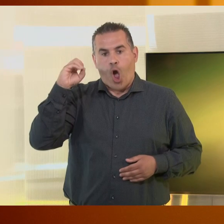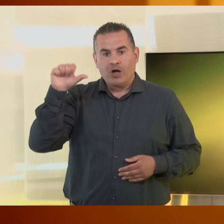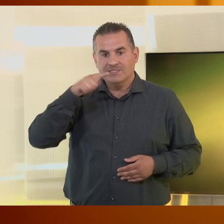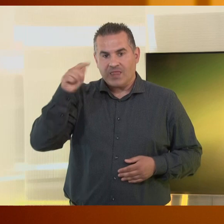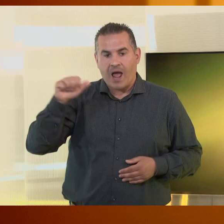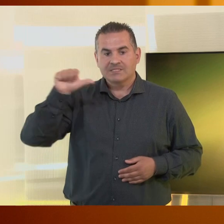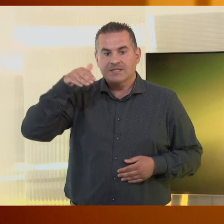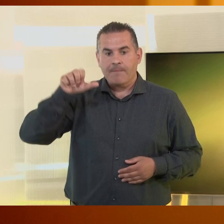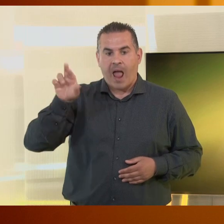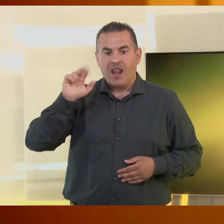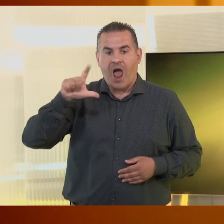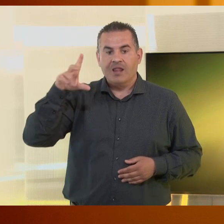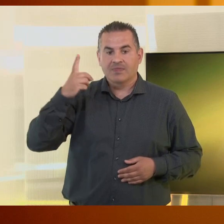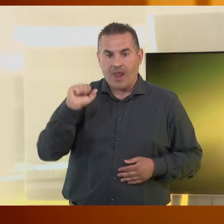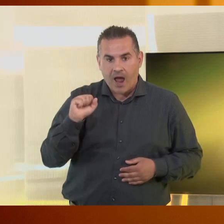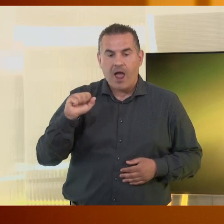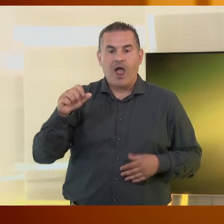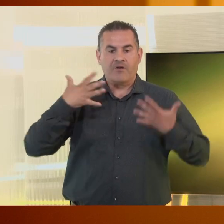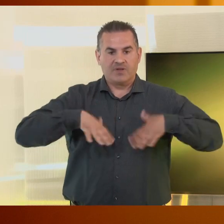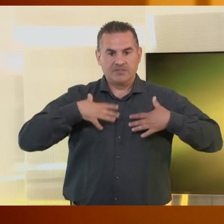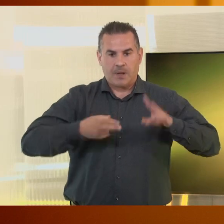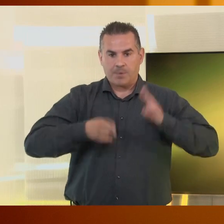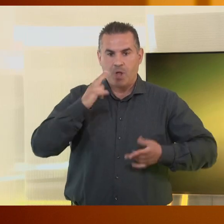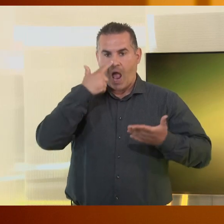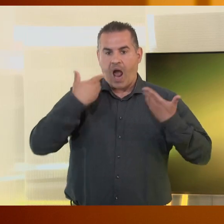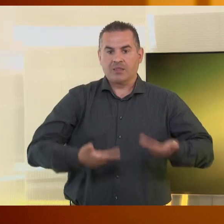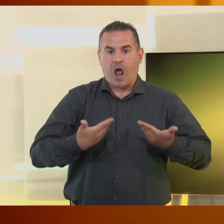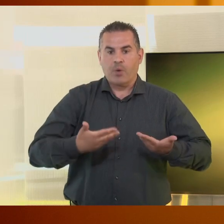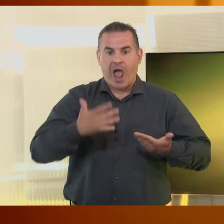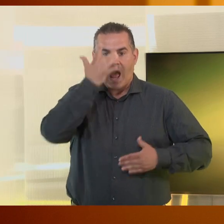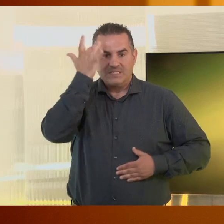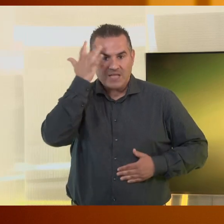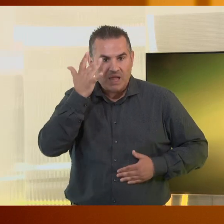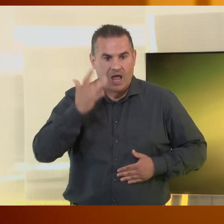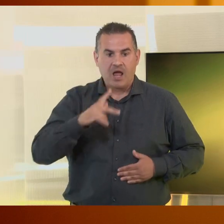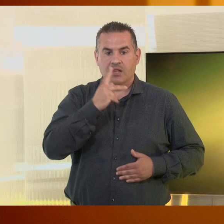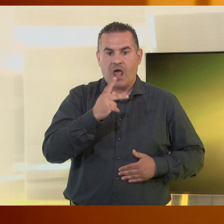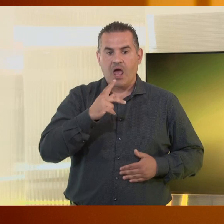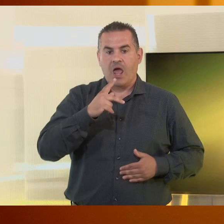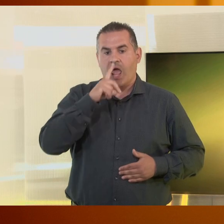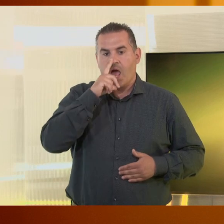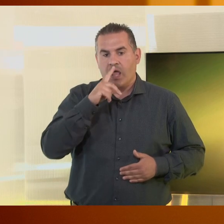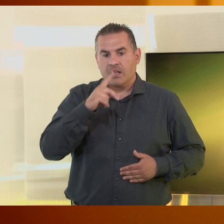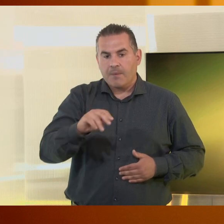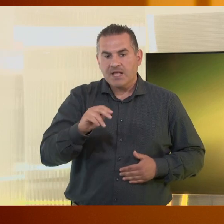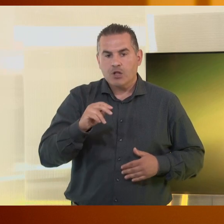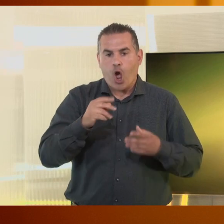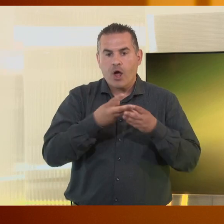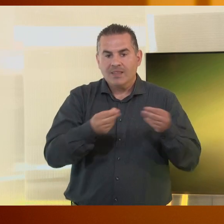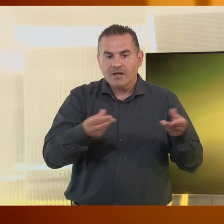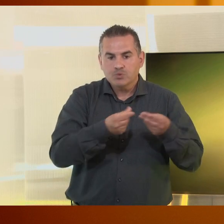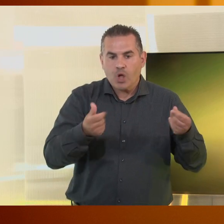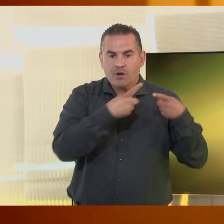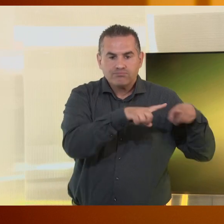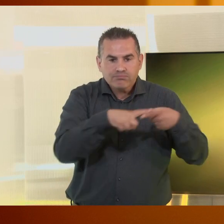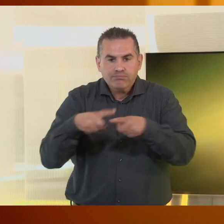Dai capi più attuali dell'estate chic in Costa Smeralda fino al cashmere e persino alle pellicce. Il mercato di San Pantaleo